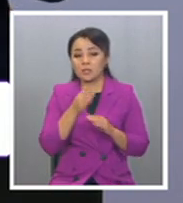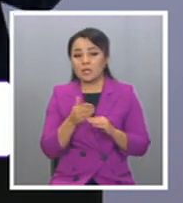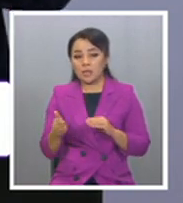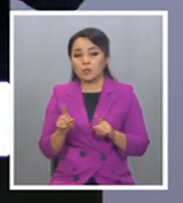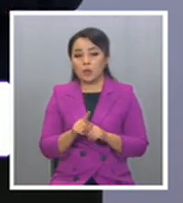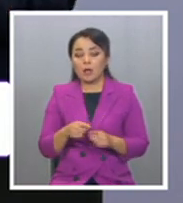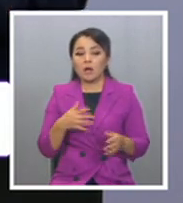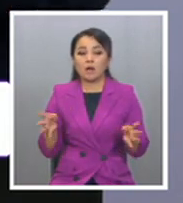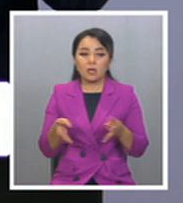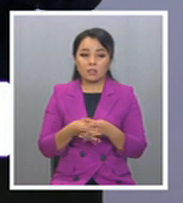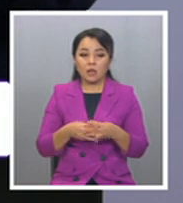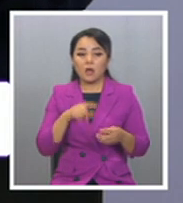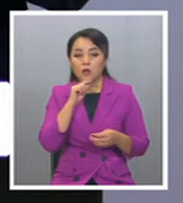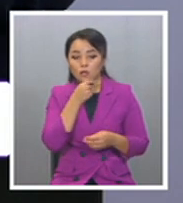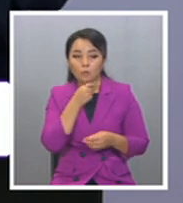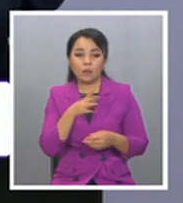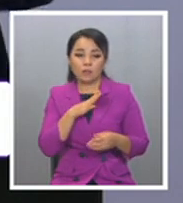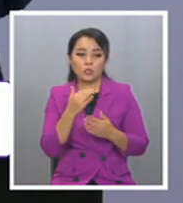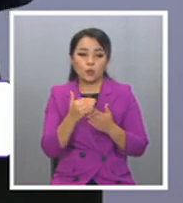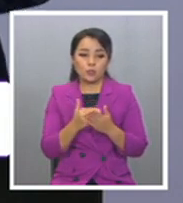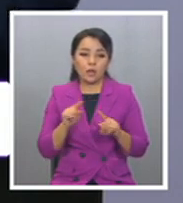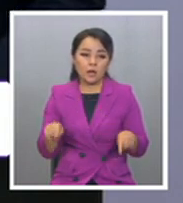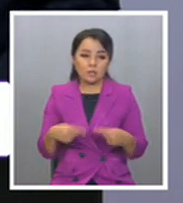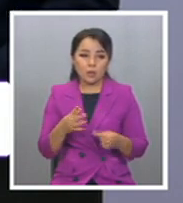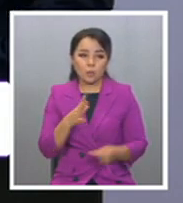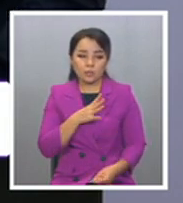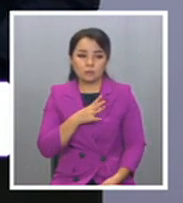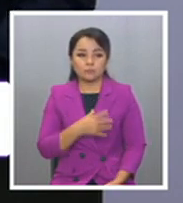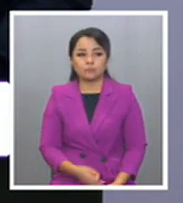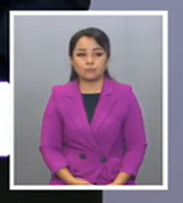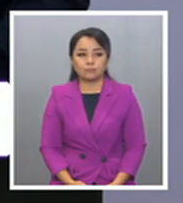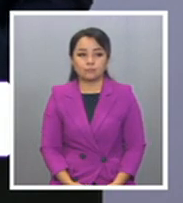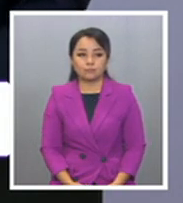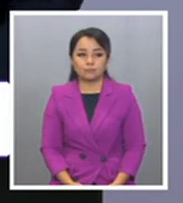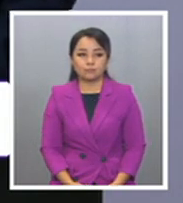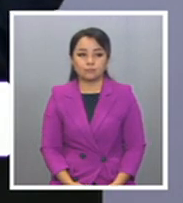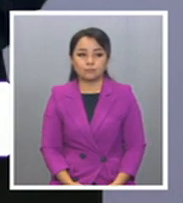аралас экономикалық жүйелердің қалыптасуына алып келді дейміз.